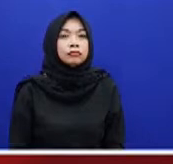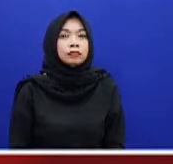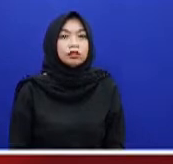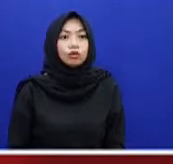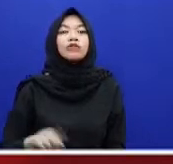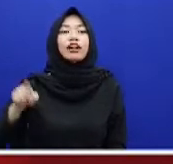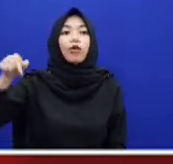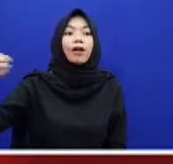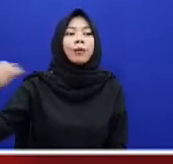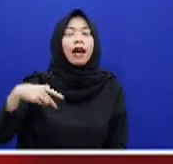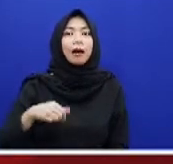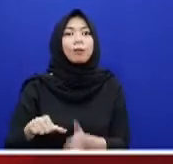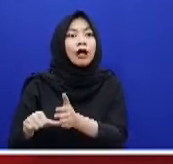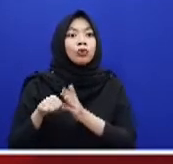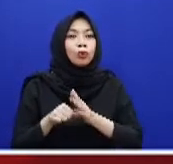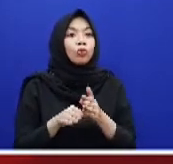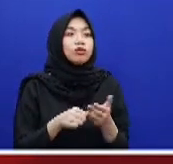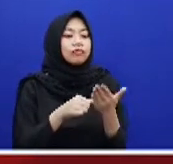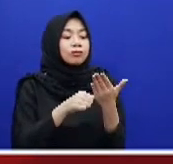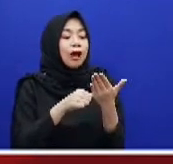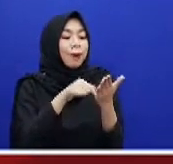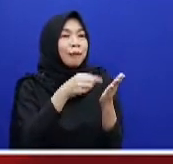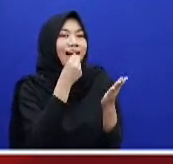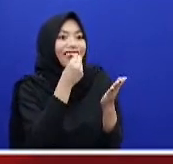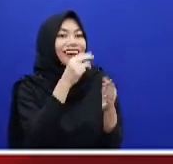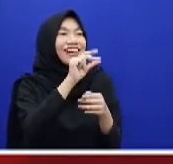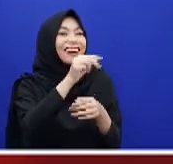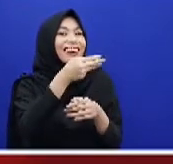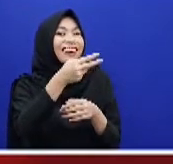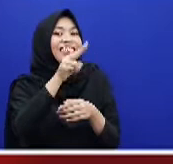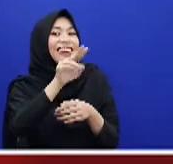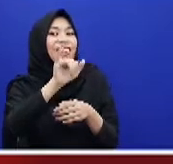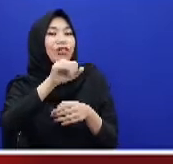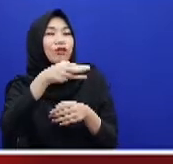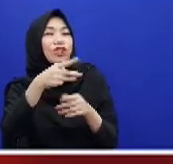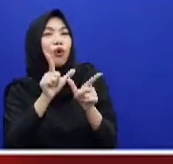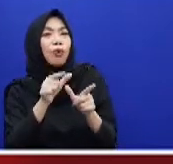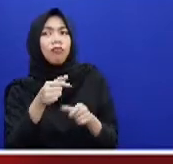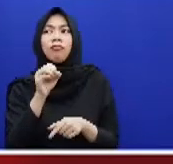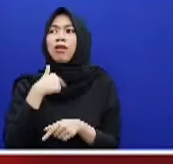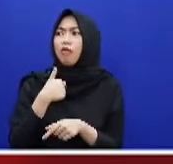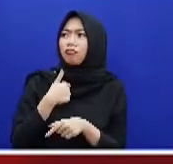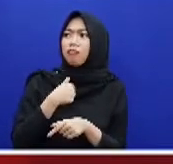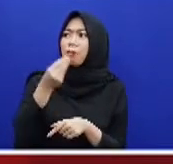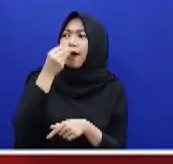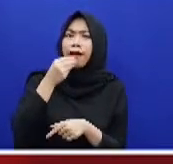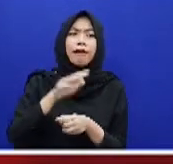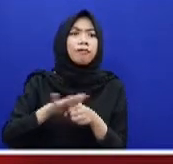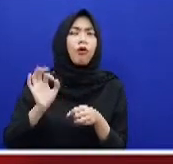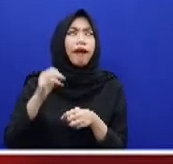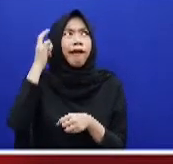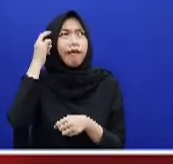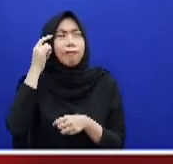tolong di review dong bantu-bantu kita bisa pikir saya Alhamdulillah sudah tercukupi makannya nih gimana kalau kita bikin gerakan